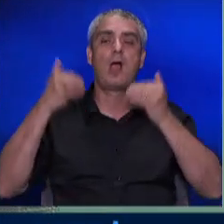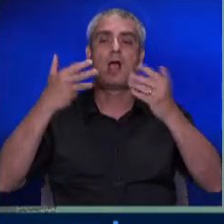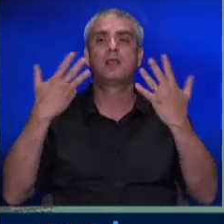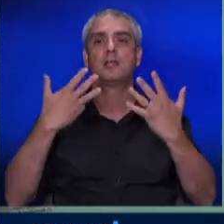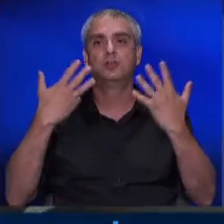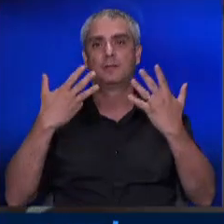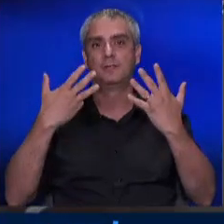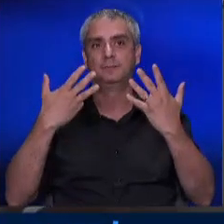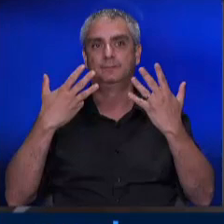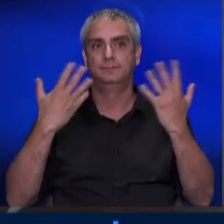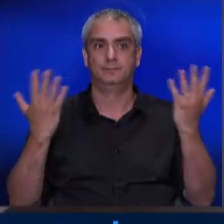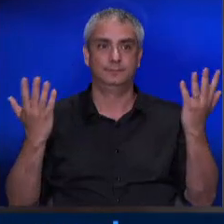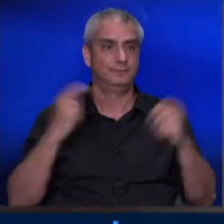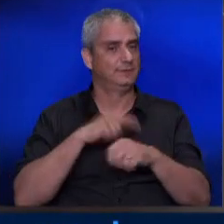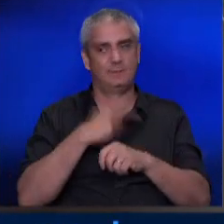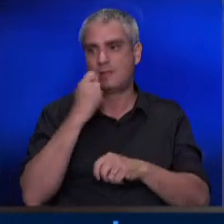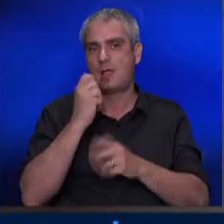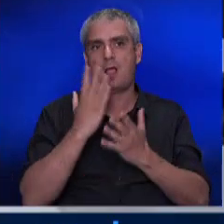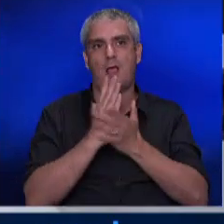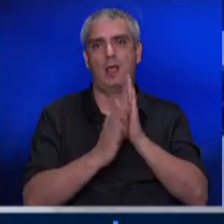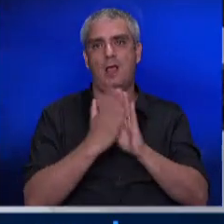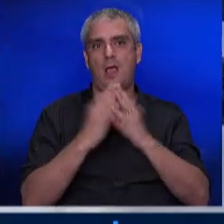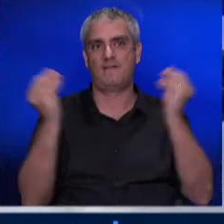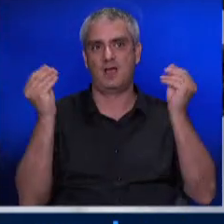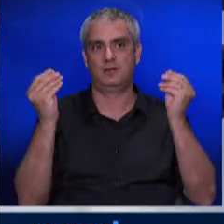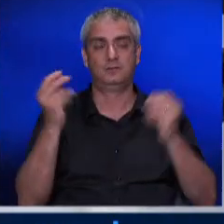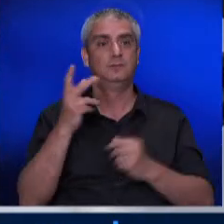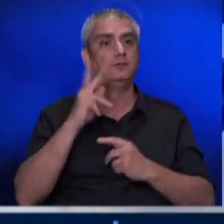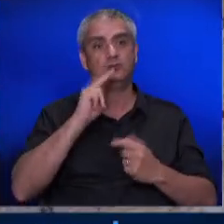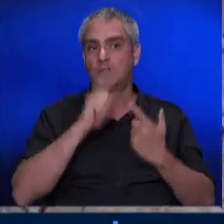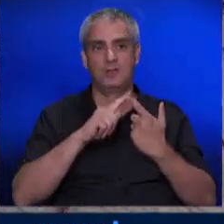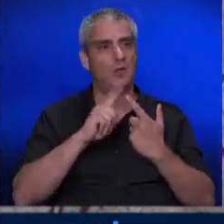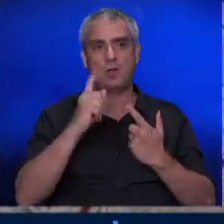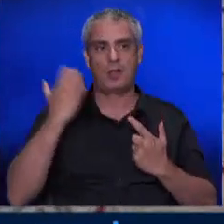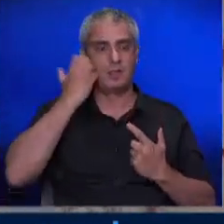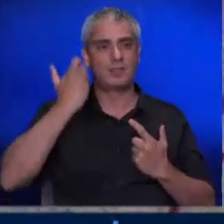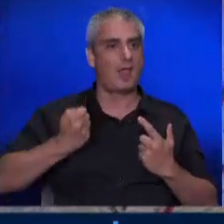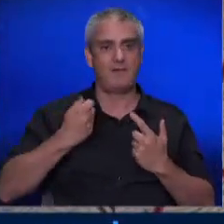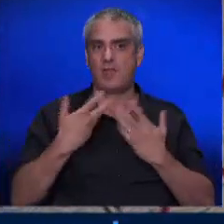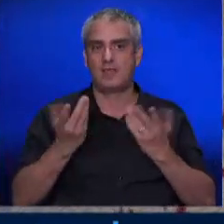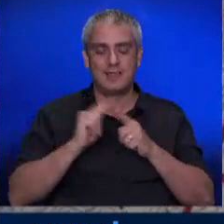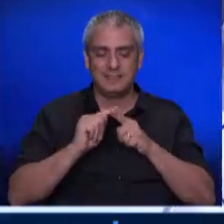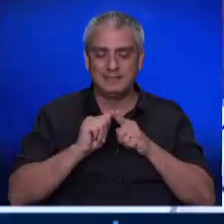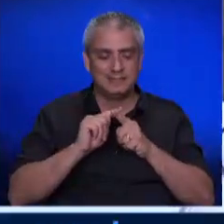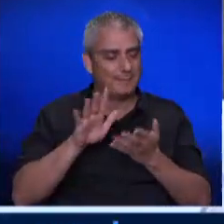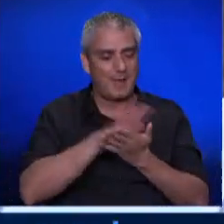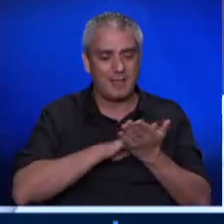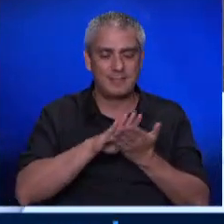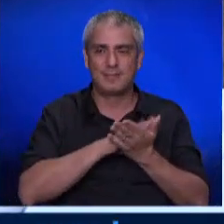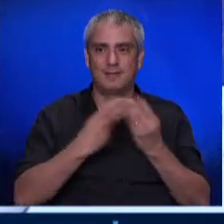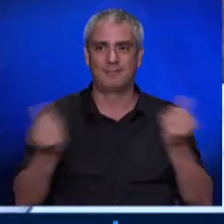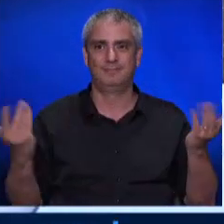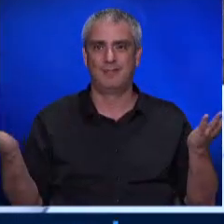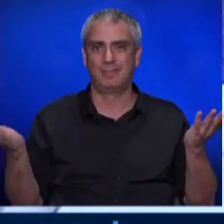אחרי 9 ימים, זמן יקר שהלך לאיבוד. והשני, הוא לא נשא איתו טלפון סלולרי ולא השאיר חתימה